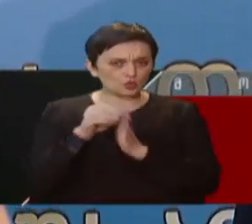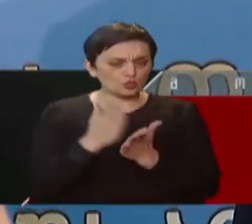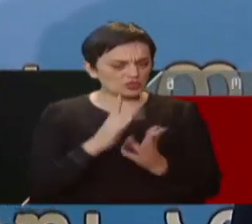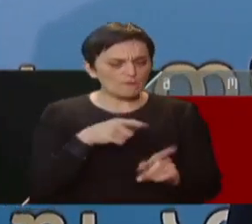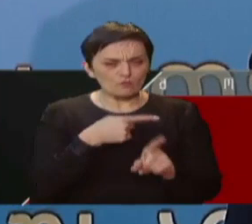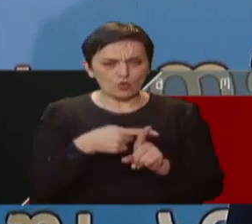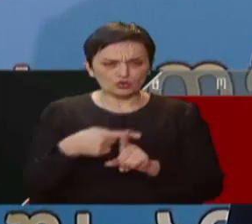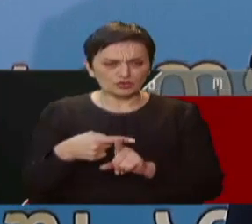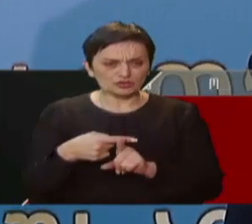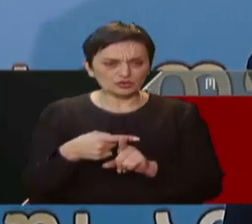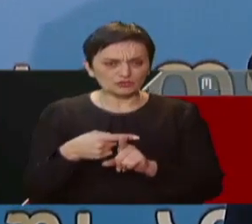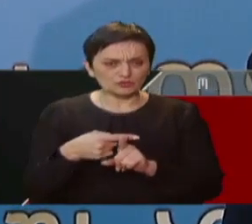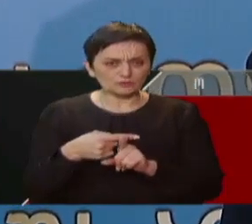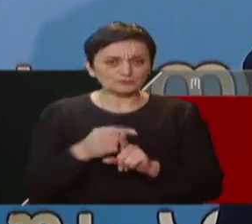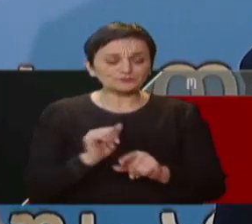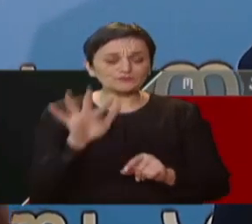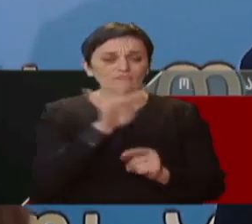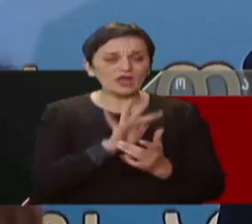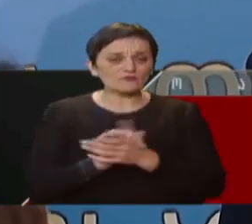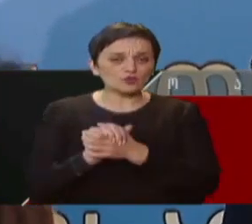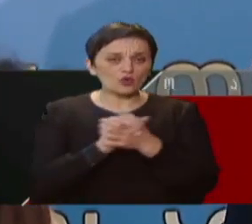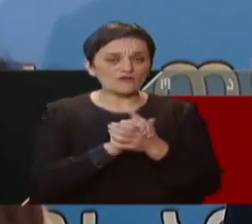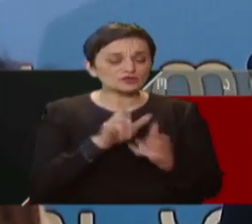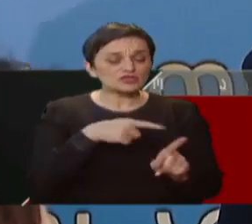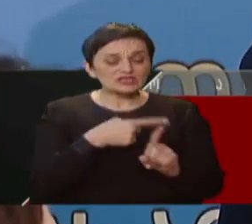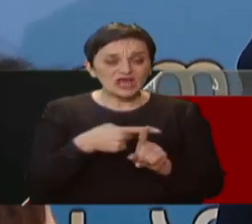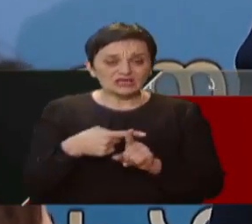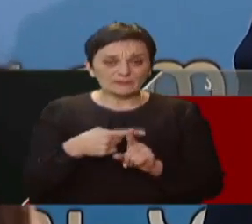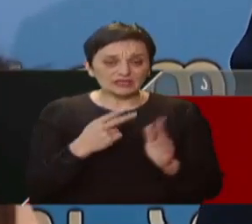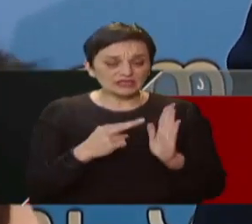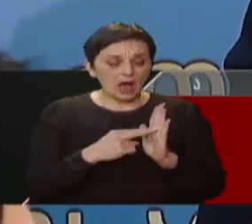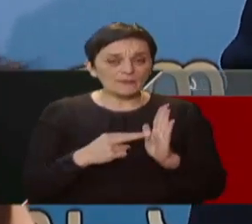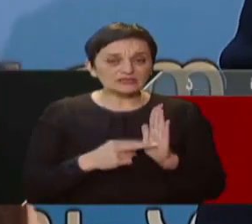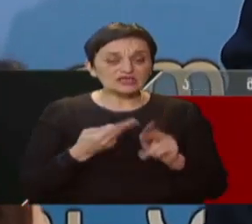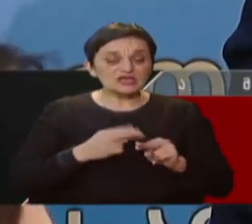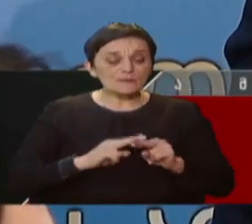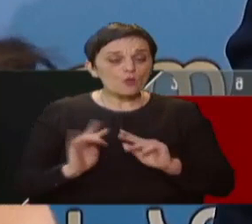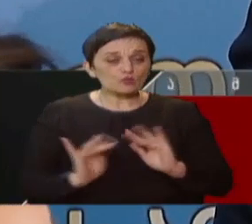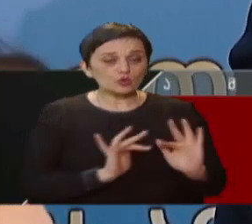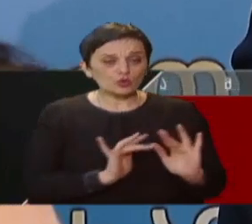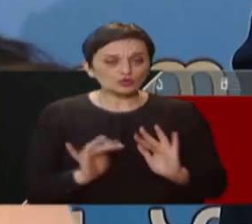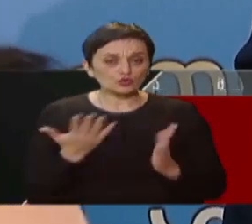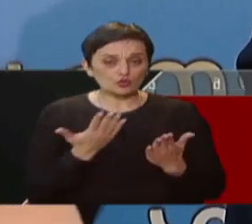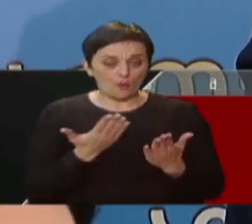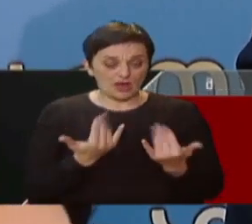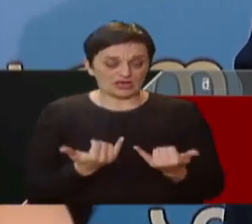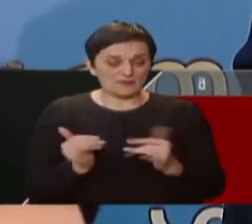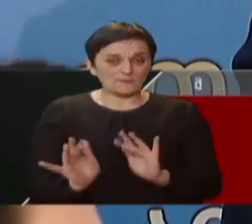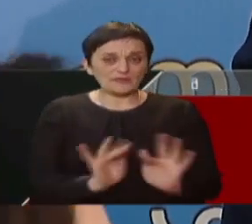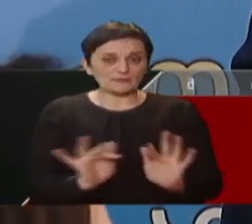Arisa, pozitivuri, Eurocavșiri, da debitat apasepsa, იმ პროცესა, რომელიც